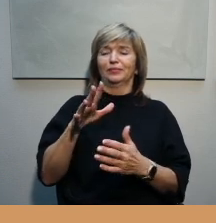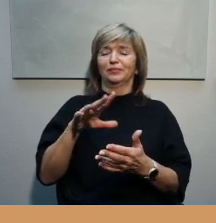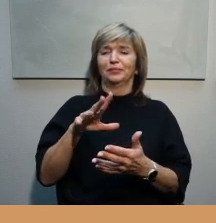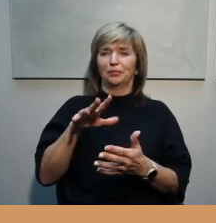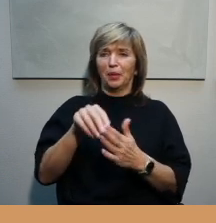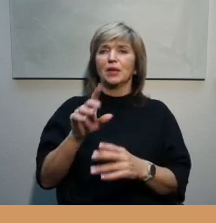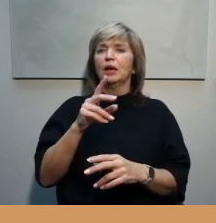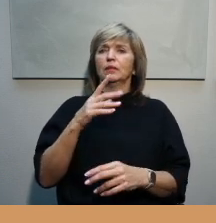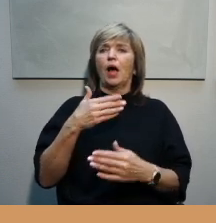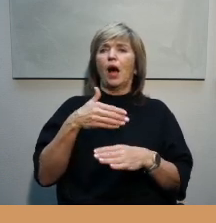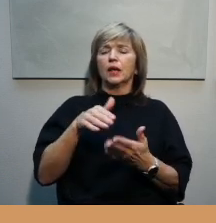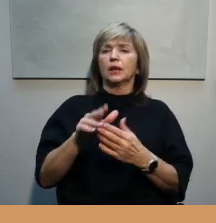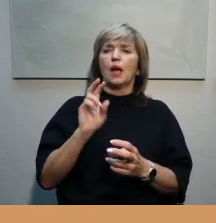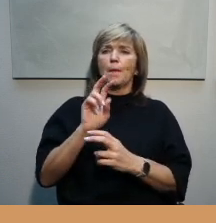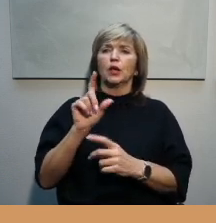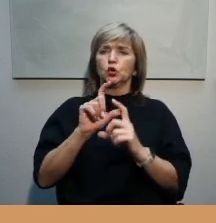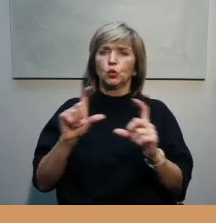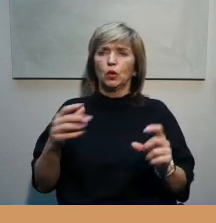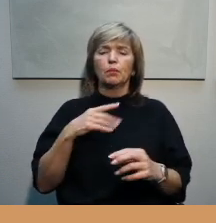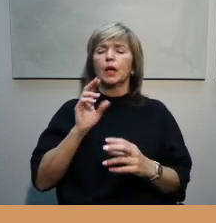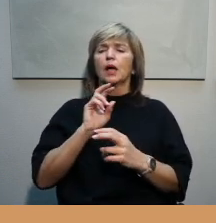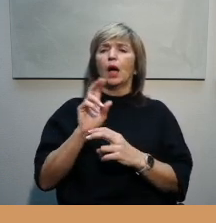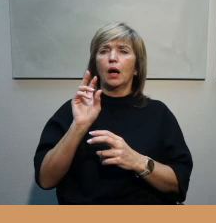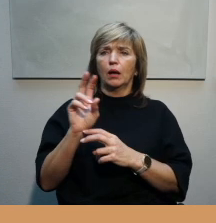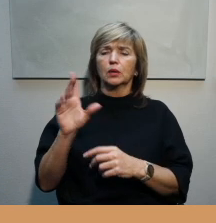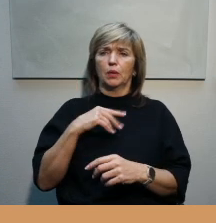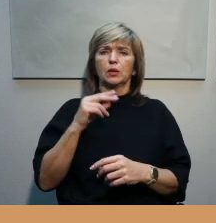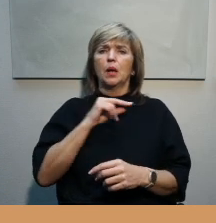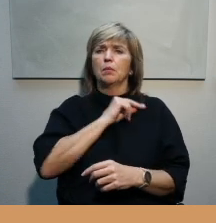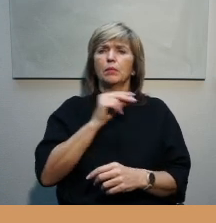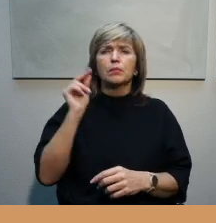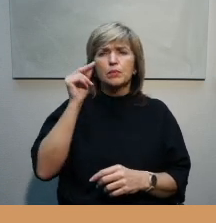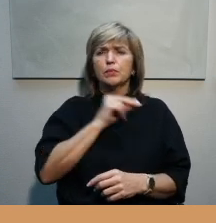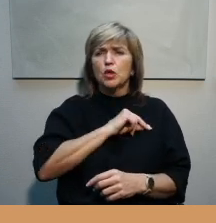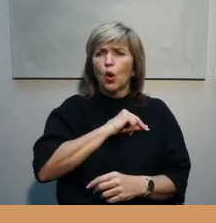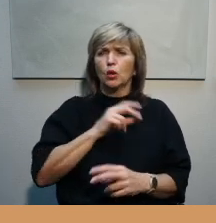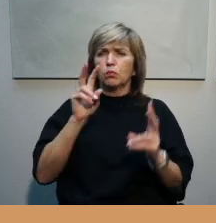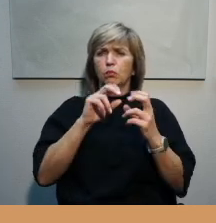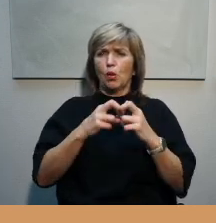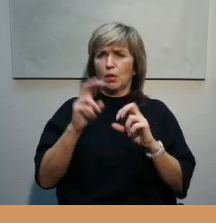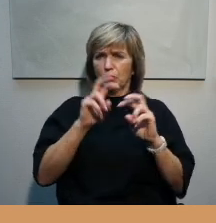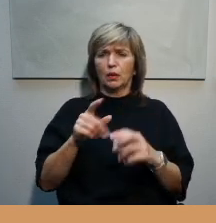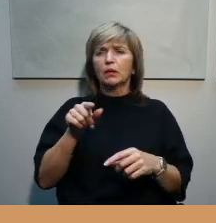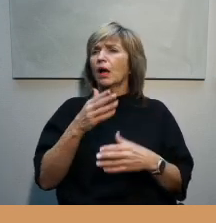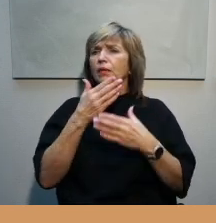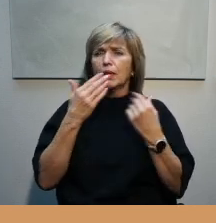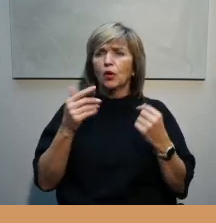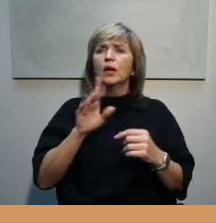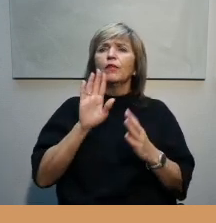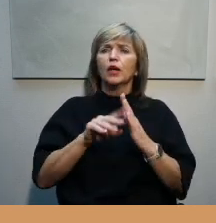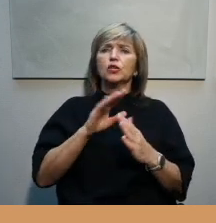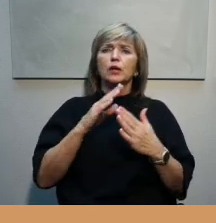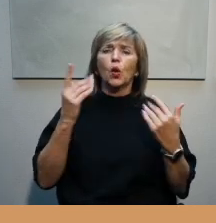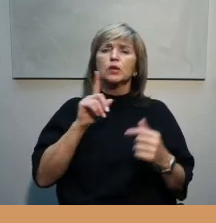Atsakās apmeklēt skolu. Mēs ļoti bieži meklējam dažādus psiholoģiskus iemeslus un problēmas, bet nevienmēr tā tas ir. Ļoti daudziem